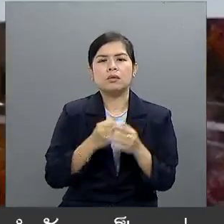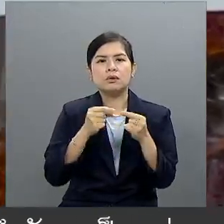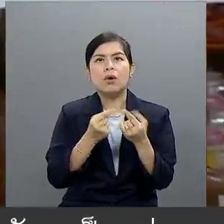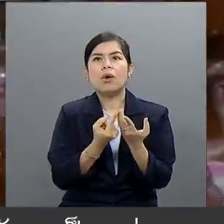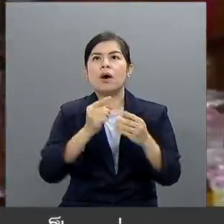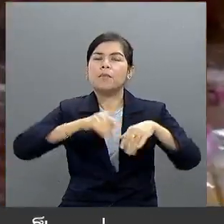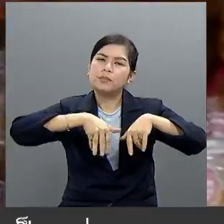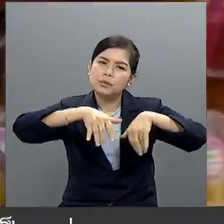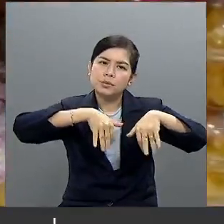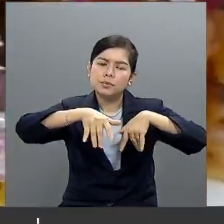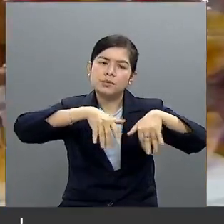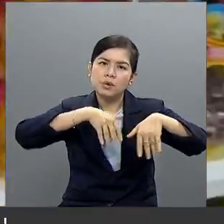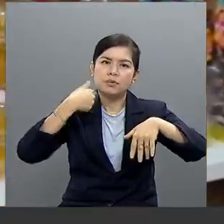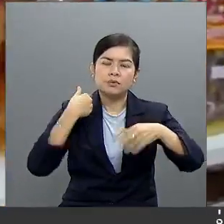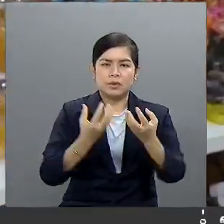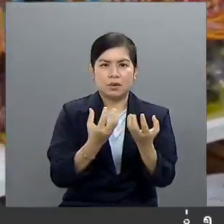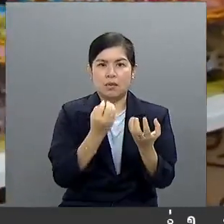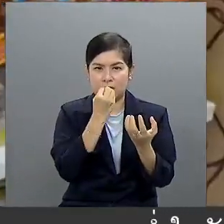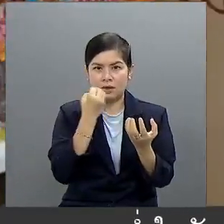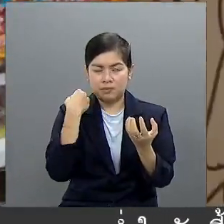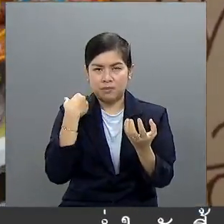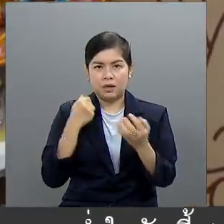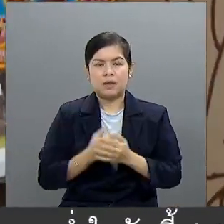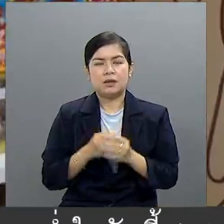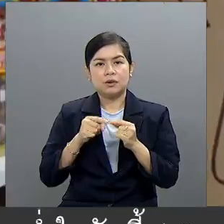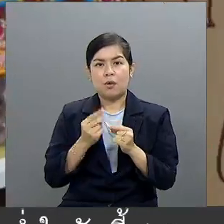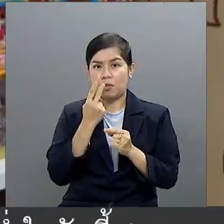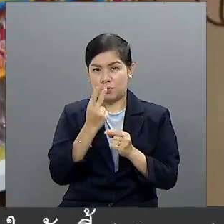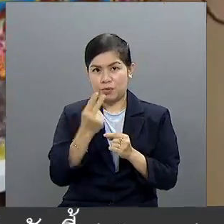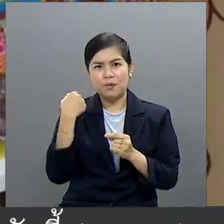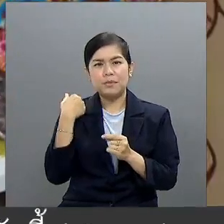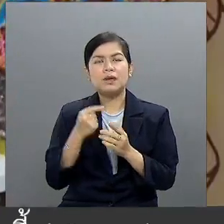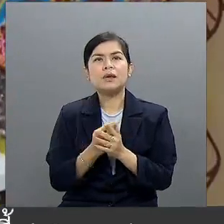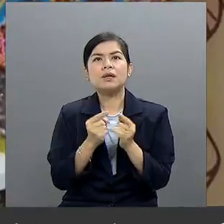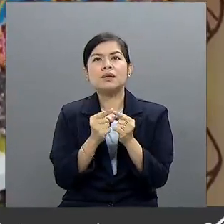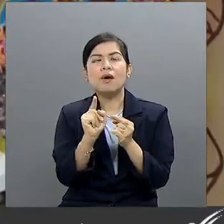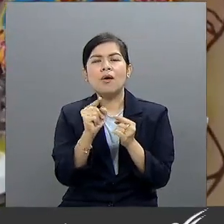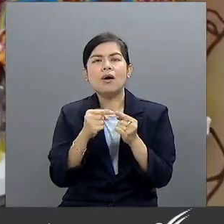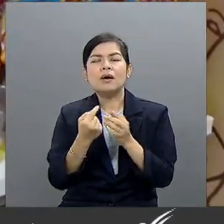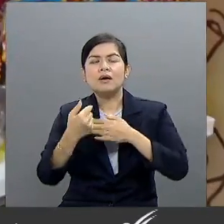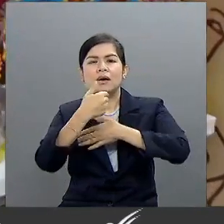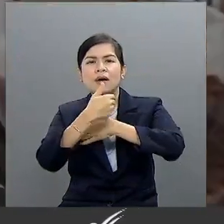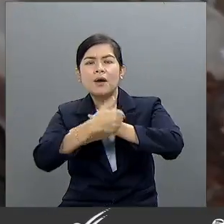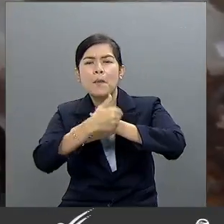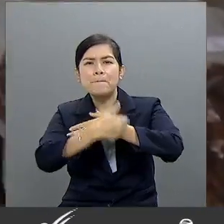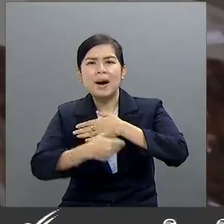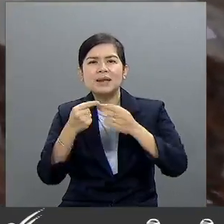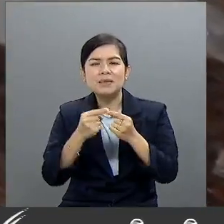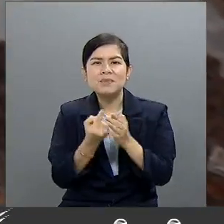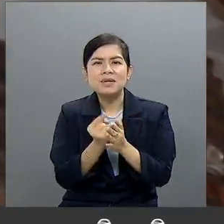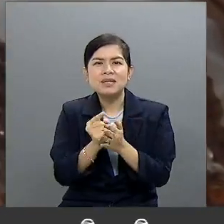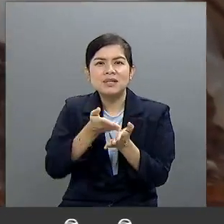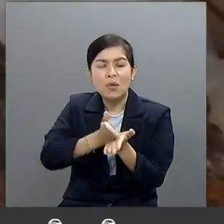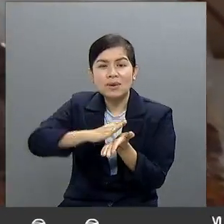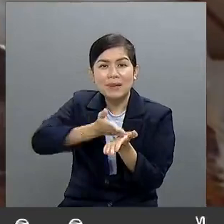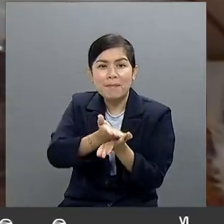หน่ายด้วยนี่เห็นไหมคุณผู้ชมดูเลยขนมปังไส้สับปะรดกวนนี่หลายคนชอบ ประจวบไง ประจวบใช่ประจวบคีรีขันธ์เนี่ยขึ้นชื่อเลยนะ